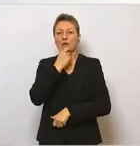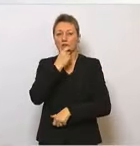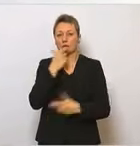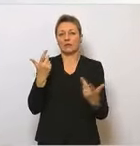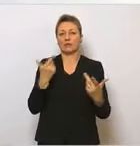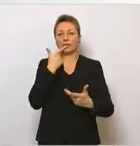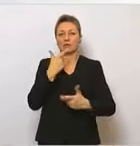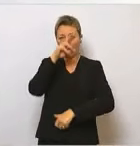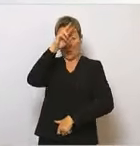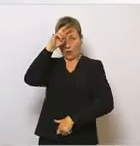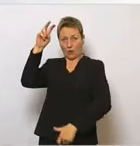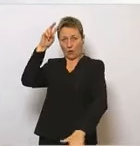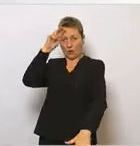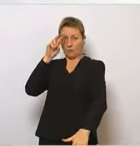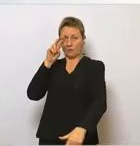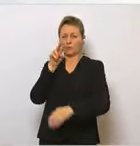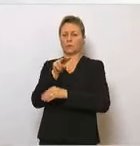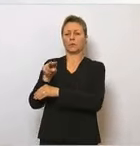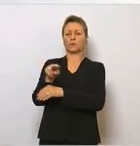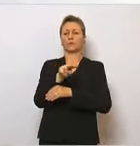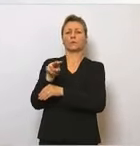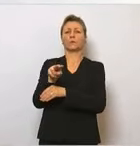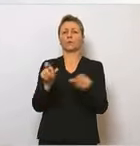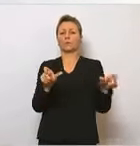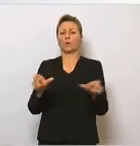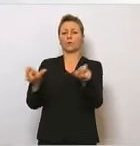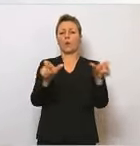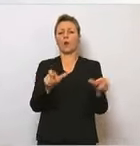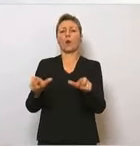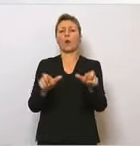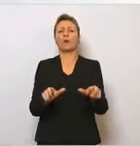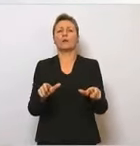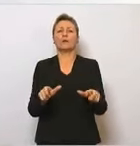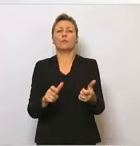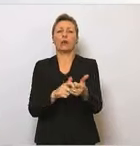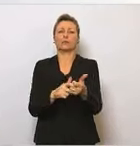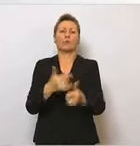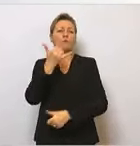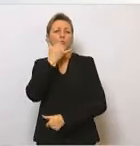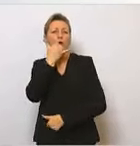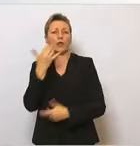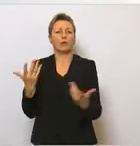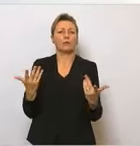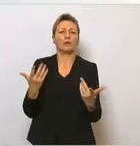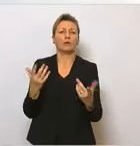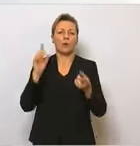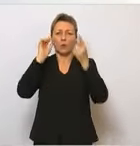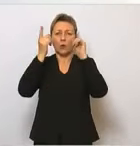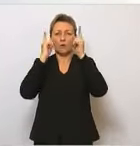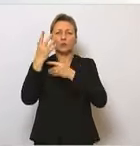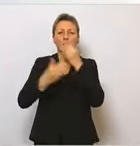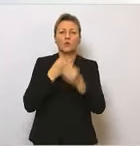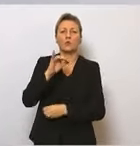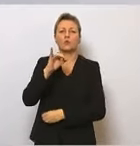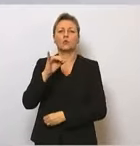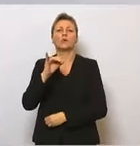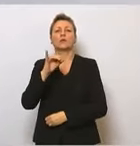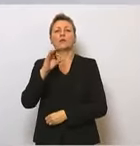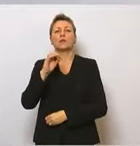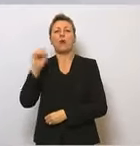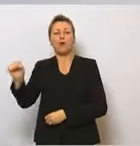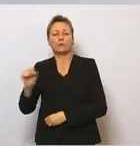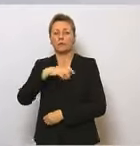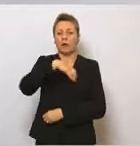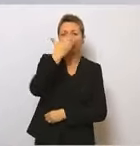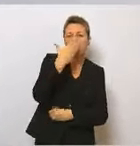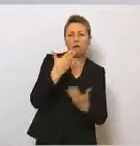donc en fait, contrôleur d'accès sur un certain nombre d'infrastructures. Ça va être le téléphone portable pour Android ou iOS d'Apple, ça va